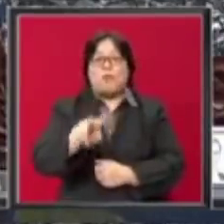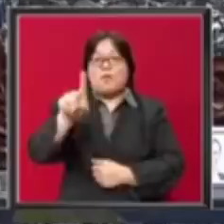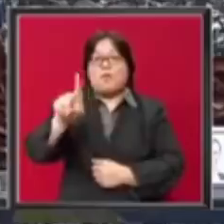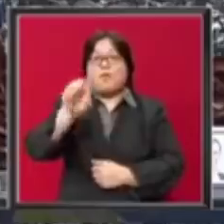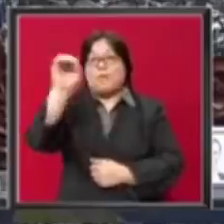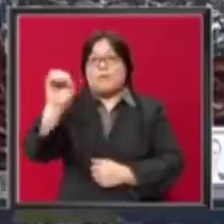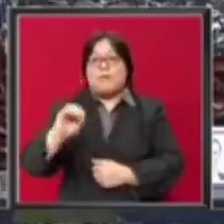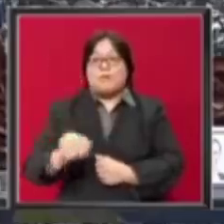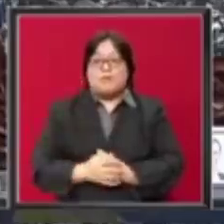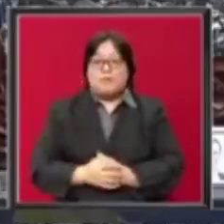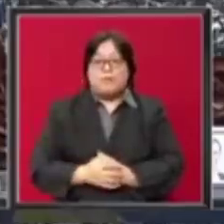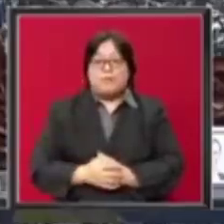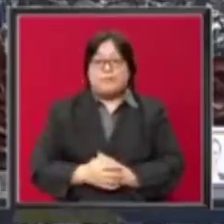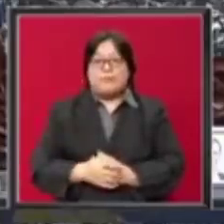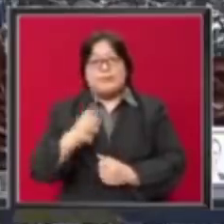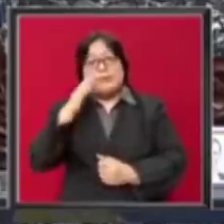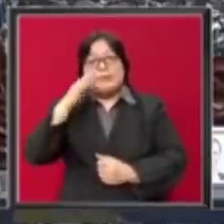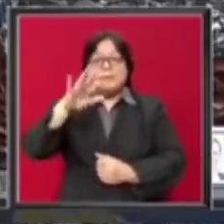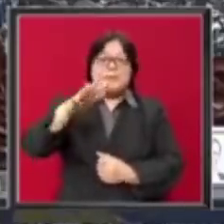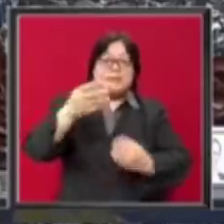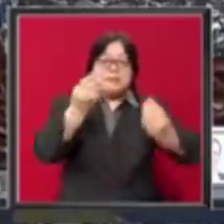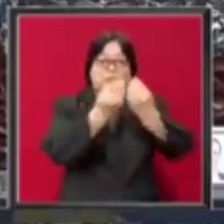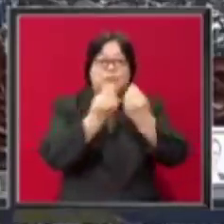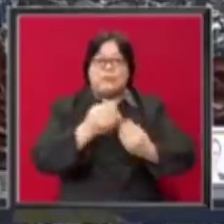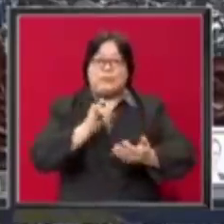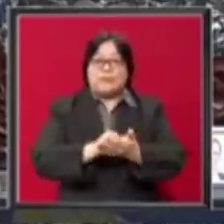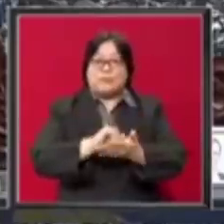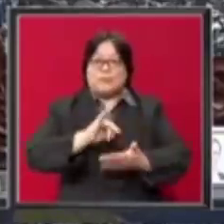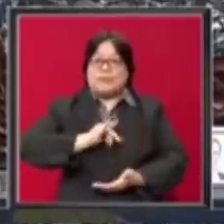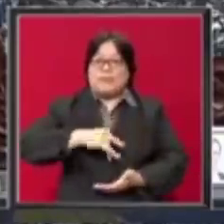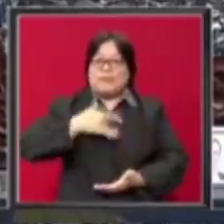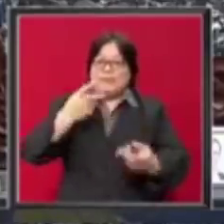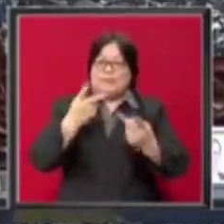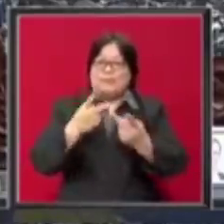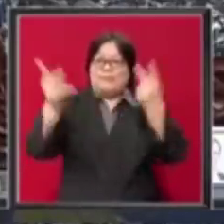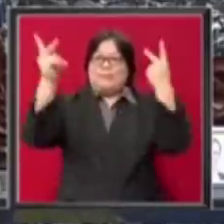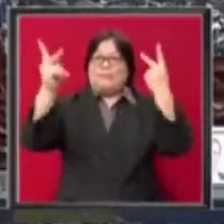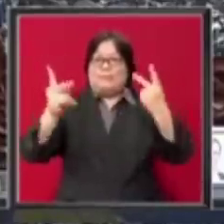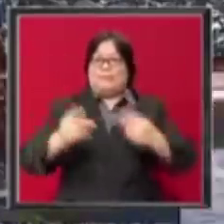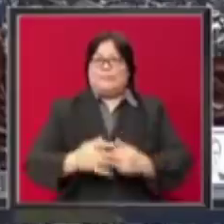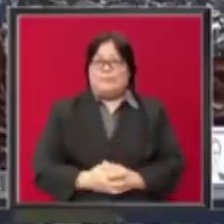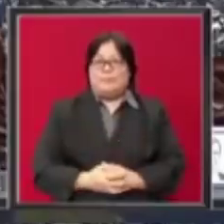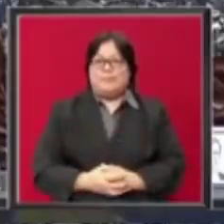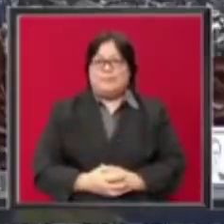2.1%. Unjuran ini yang saya fikir amat tidak realistik dan tidak munasabah.